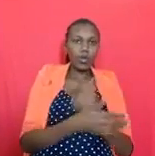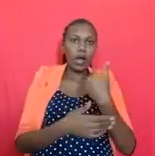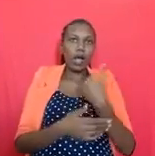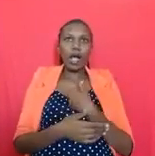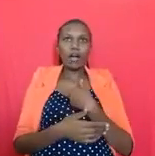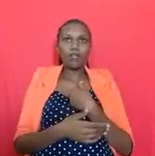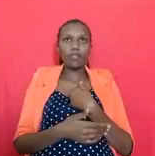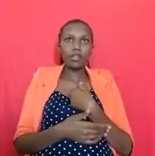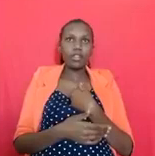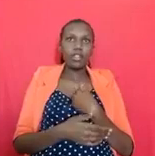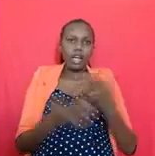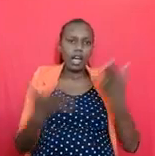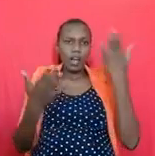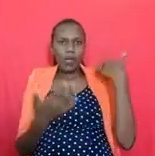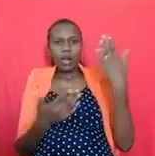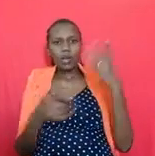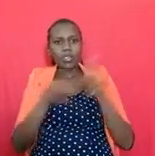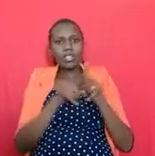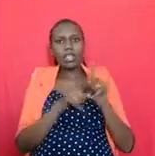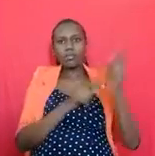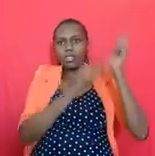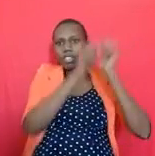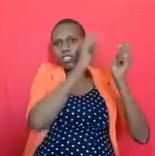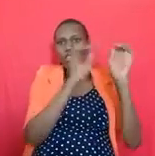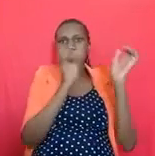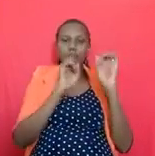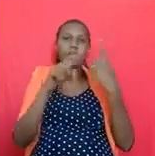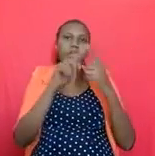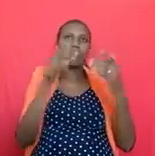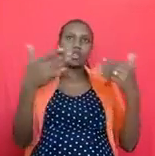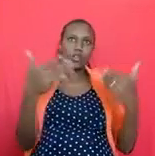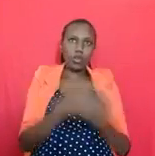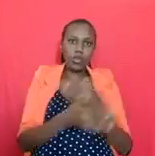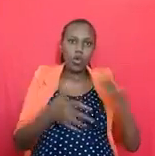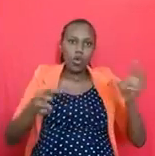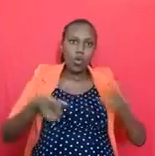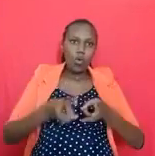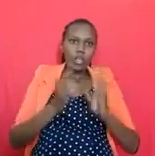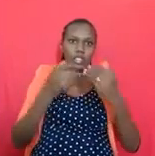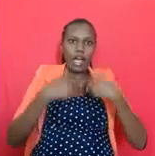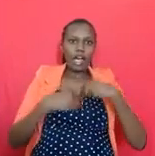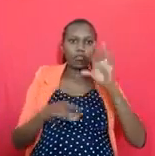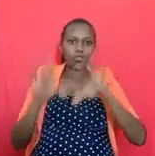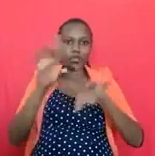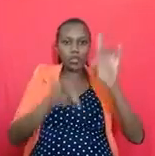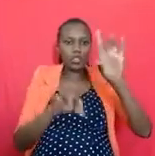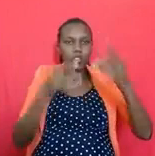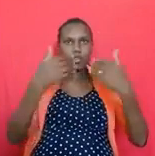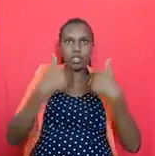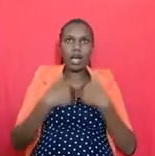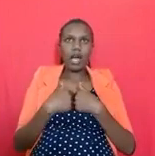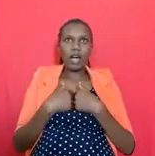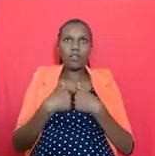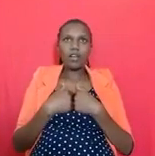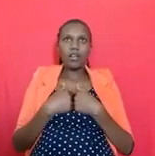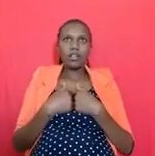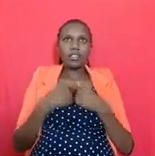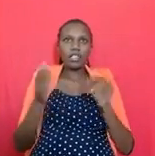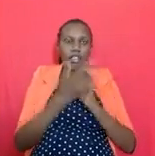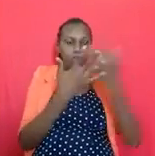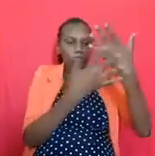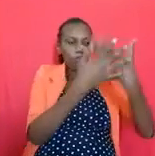gedomo. Tutiri kaka maudu oro ugu wa tadunyu. Leu nukurali na nominations. Na ireka gona